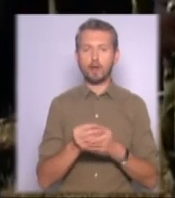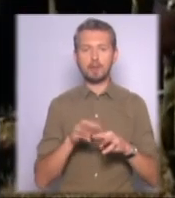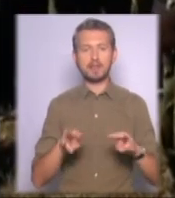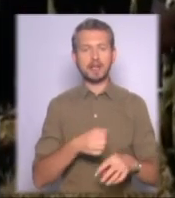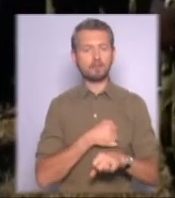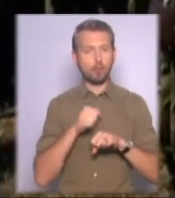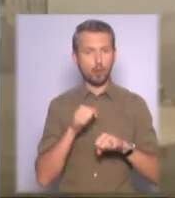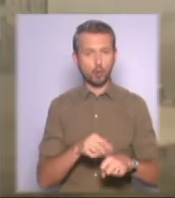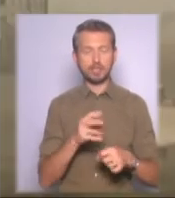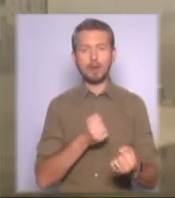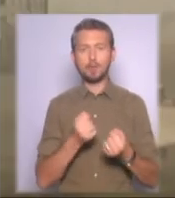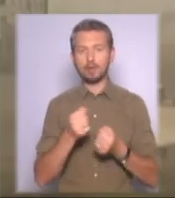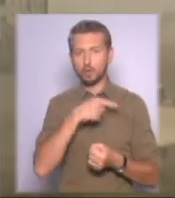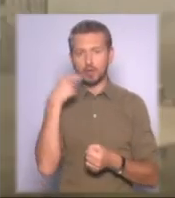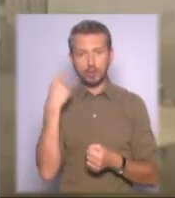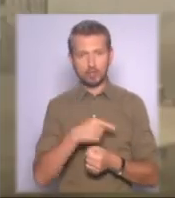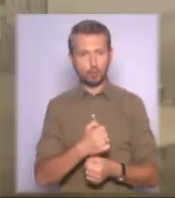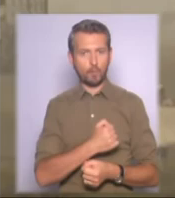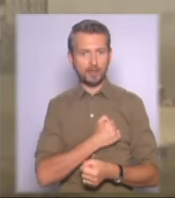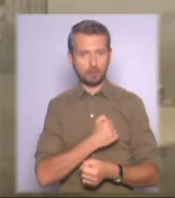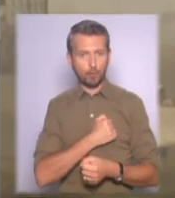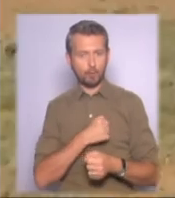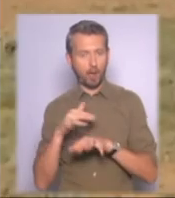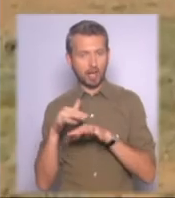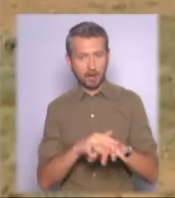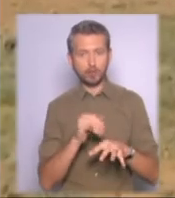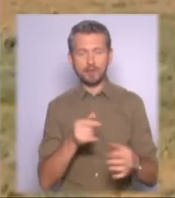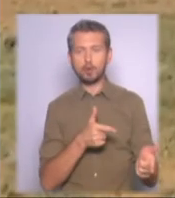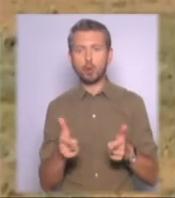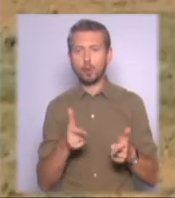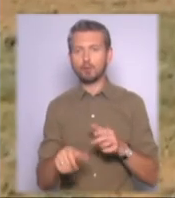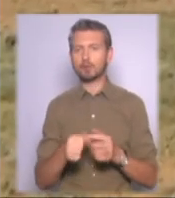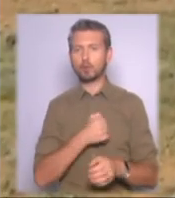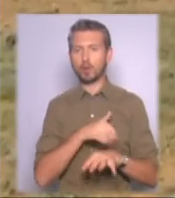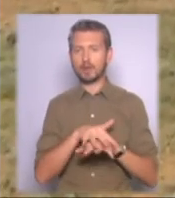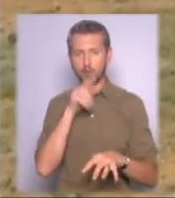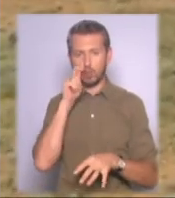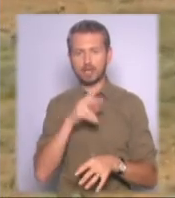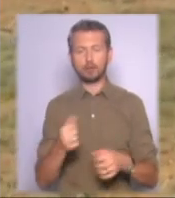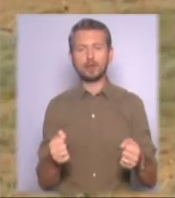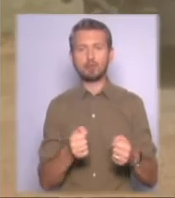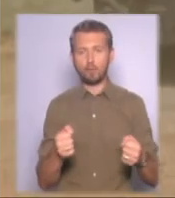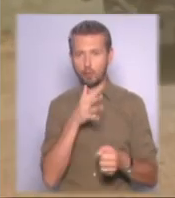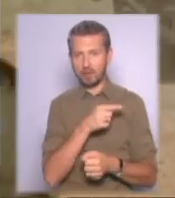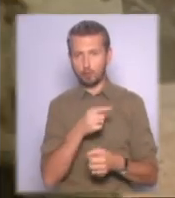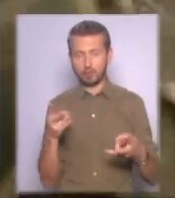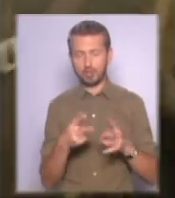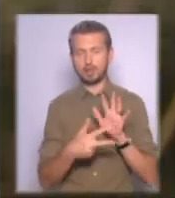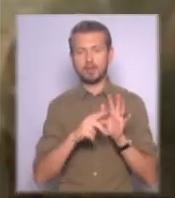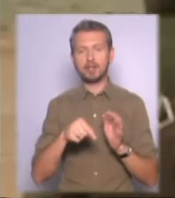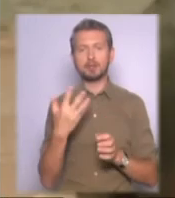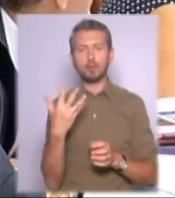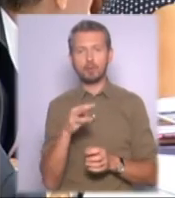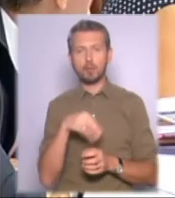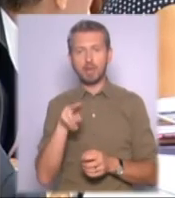оборони. На боротьбу з російською військовою агресією та підготовку Збройних сил України до зимового періоду потрібно 8,5 мільярдів